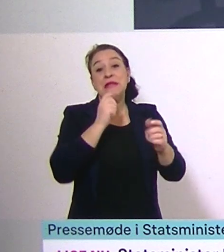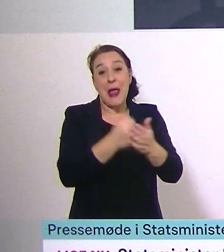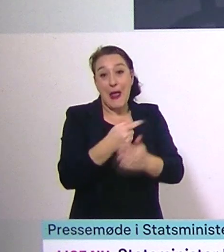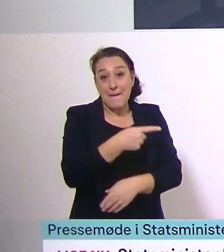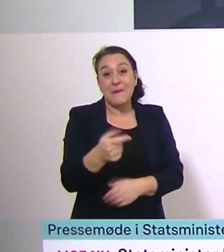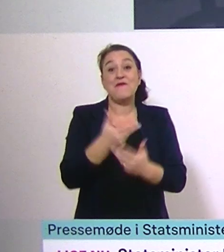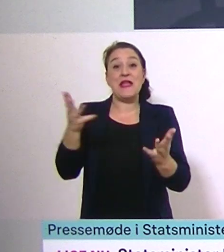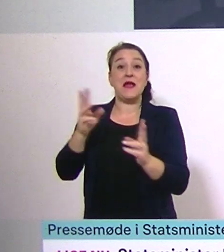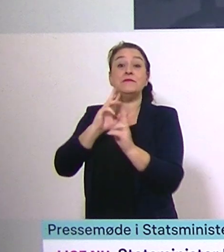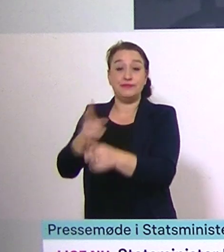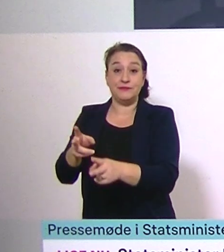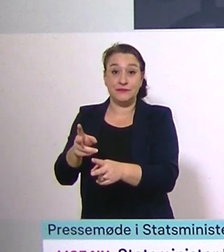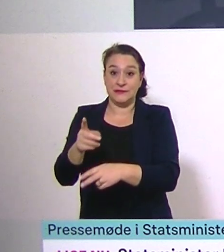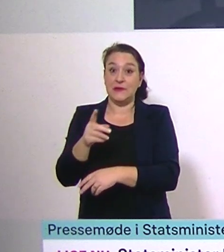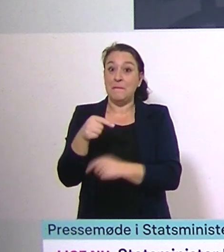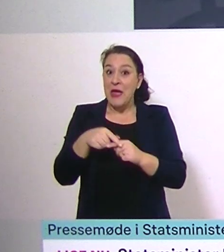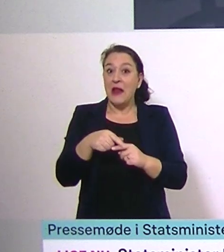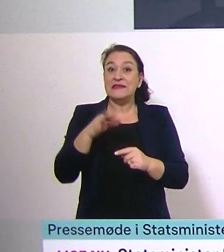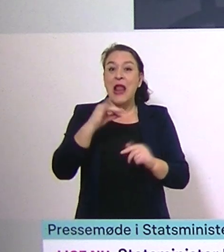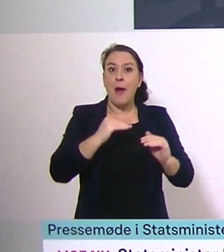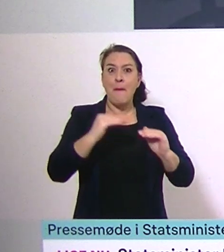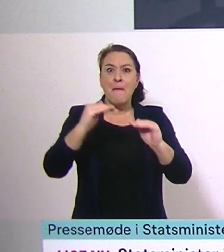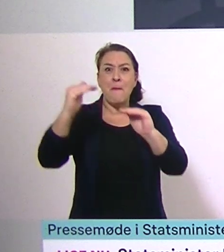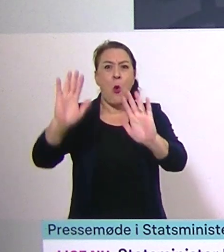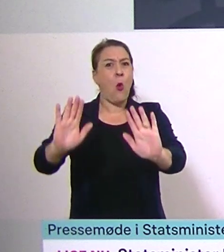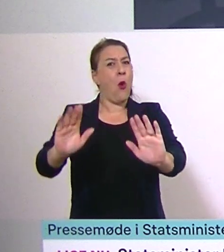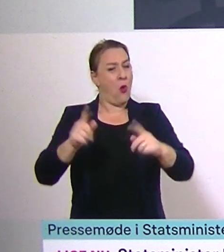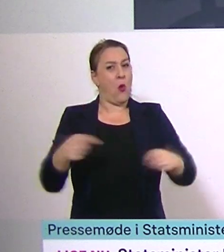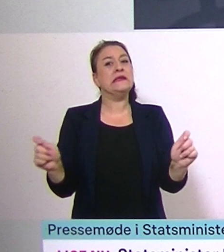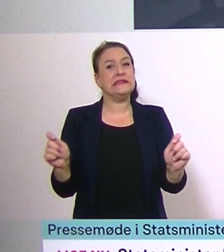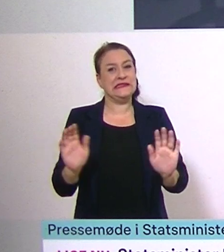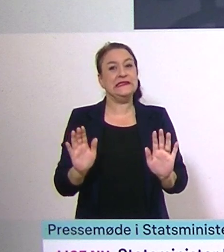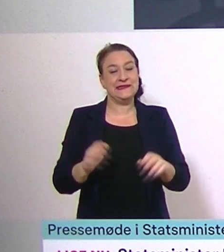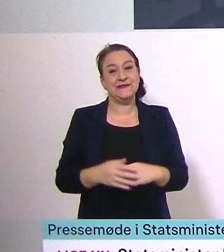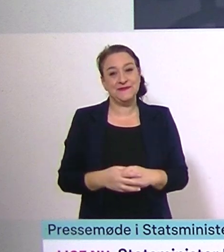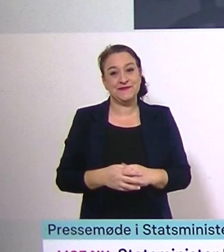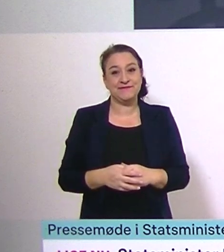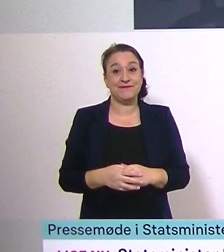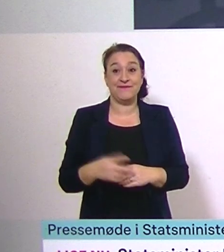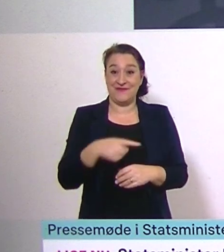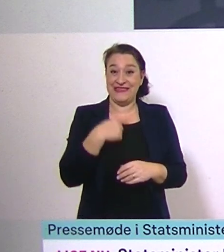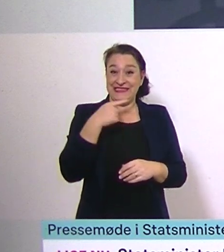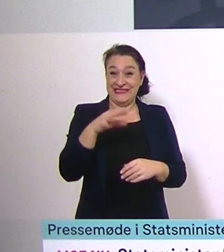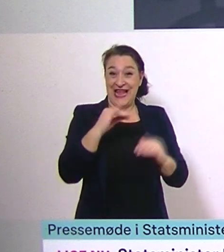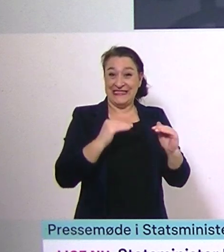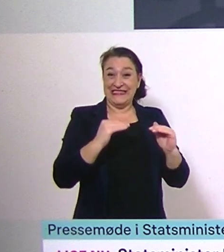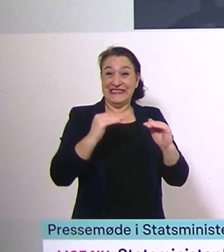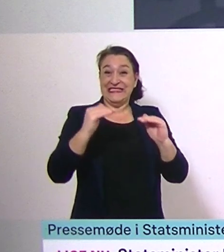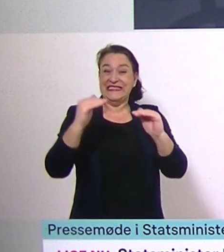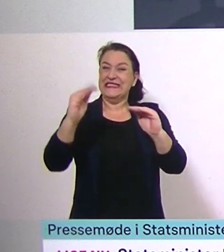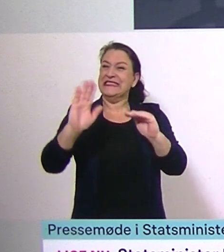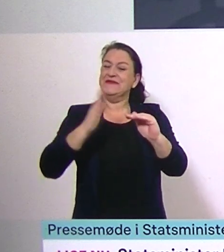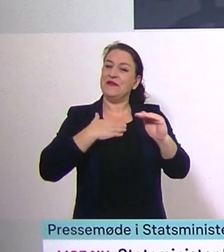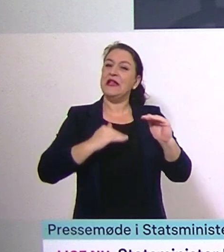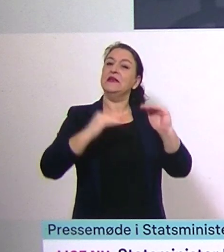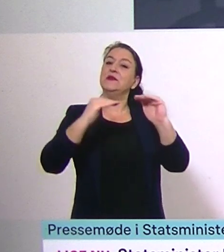end forventet. Og myndighedens forventning er som sagt, at den stigning kommer til at fortsætte. Vi